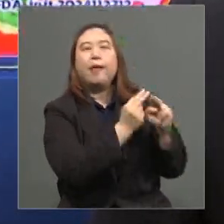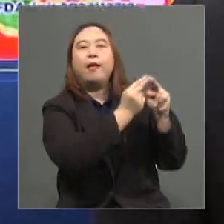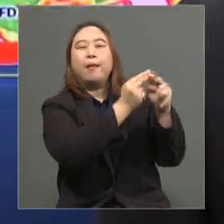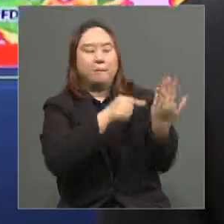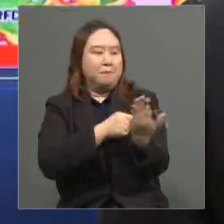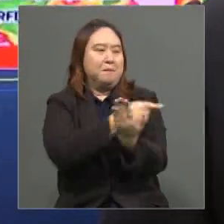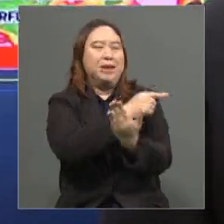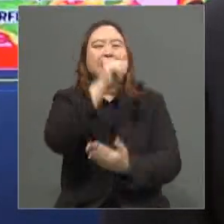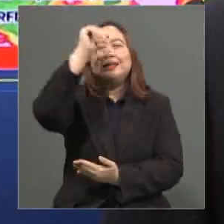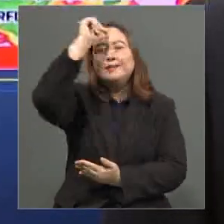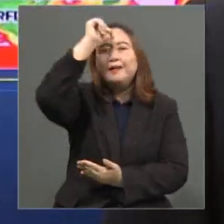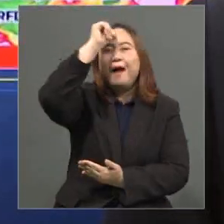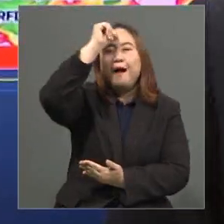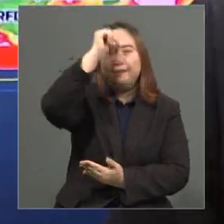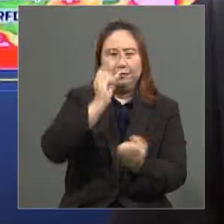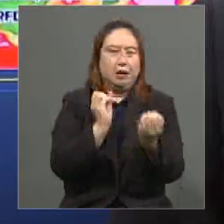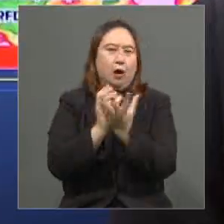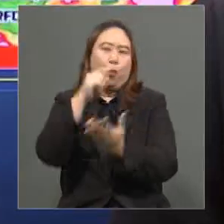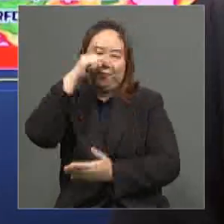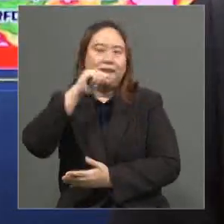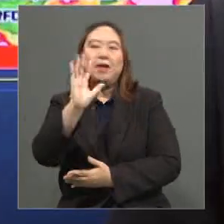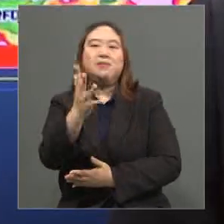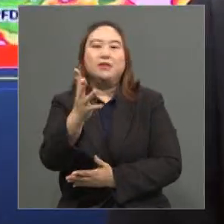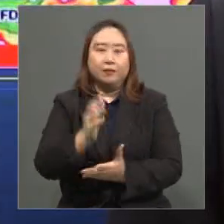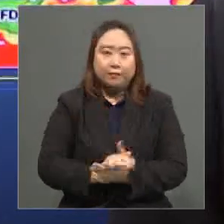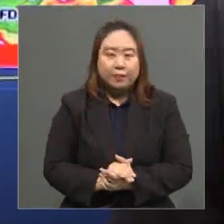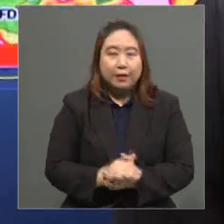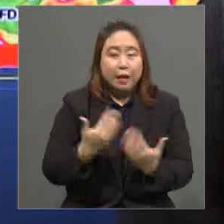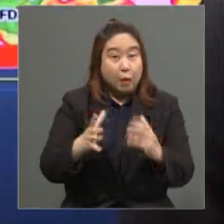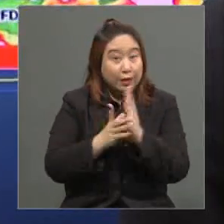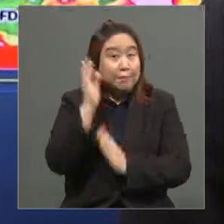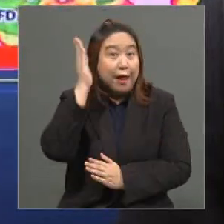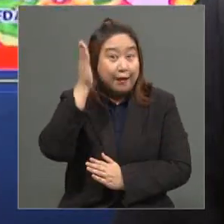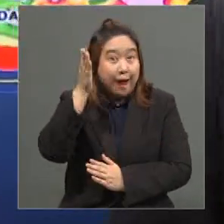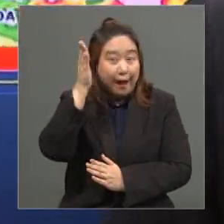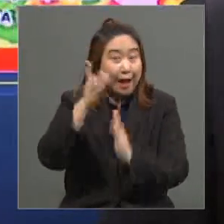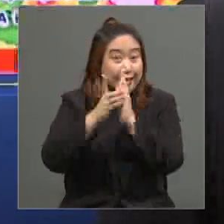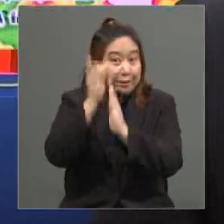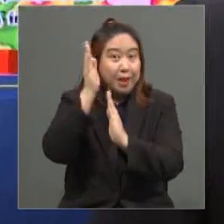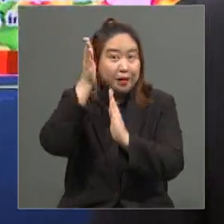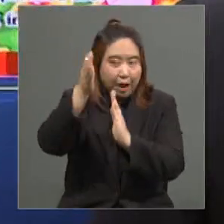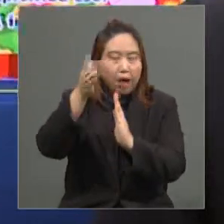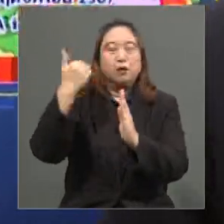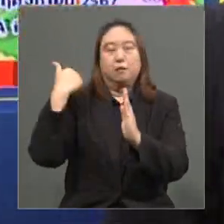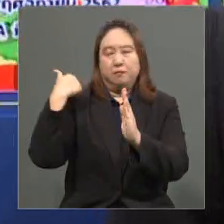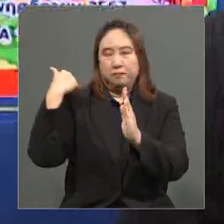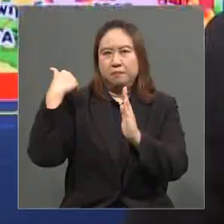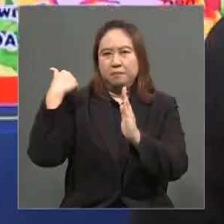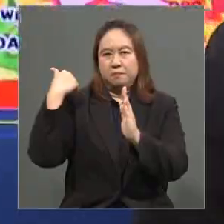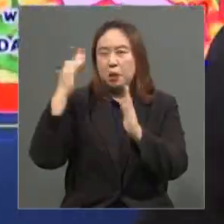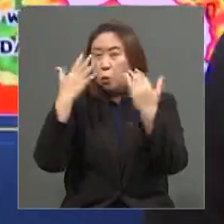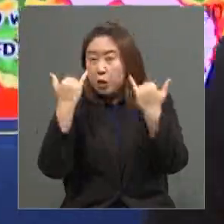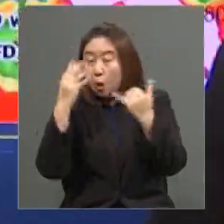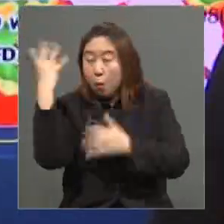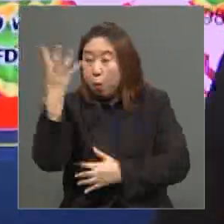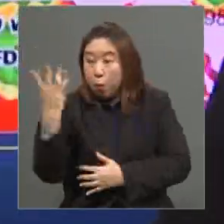ประเทศอเดียไม่ส่งผกระทบกากประเทศไยและ็ในช่วงสัดารหน้านี้ Egypt maravilมคงไมมัญา